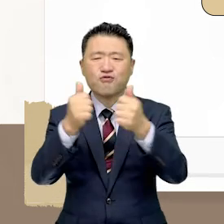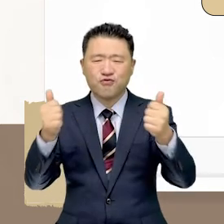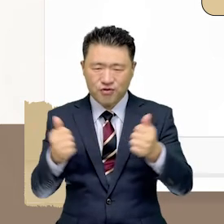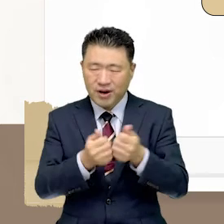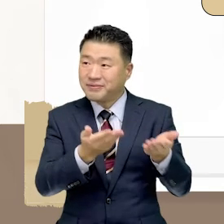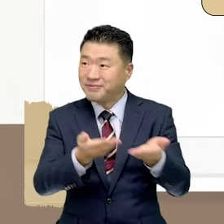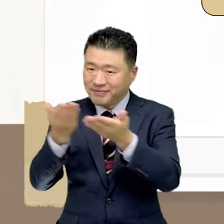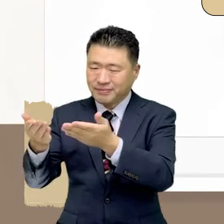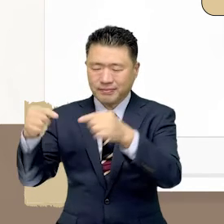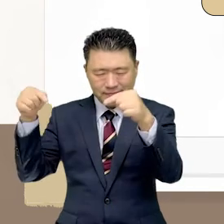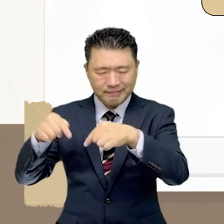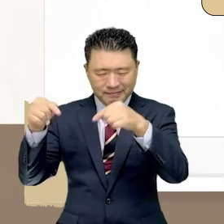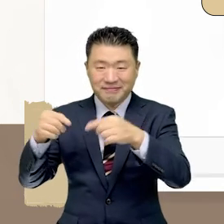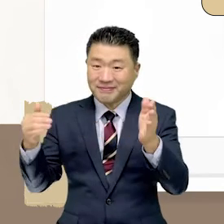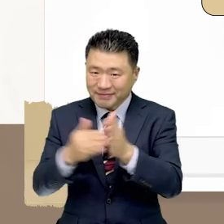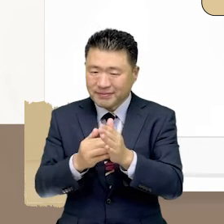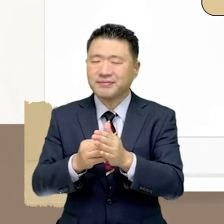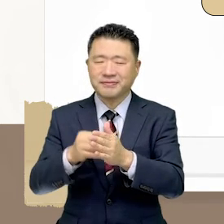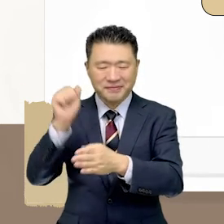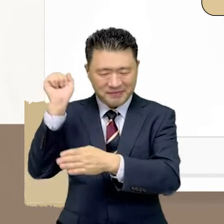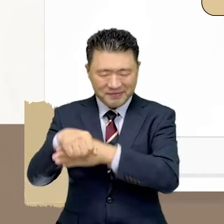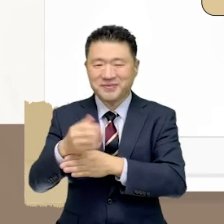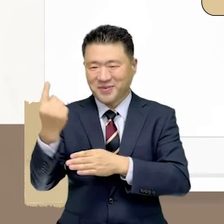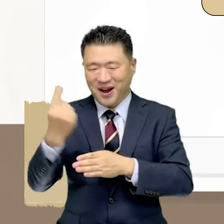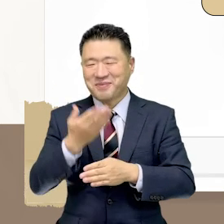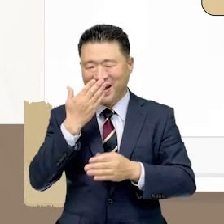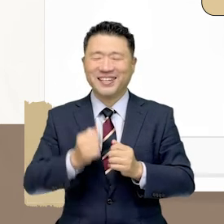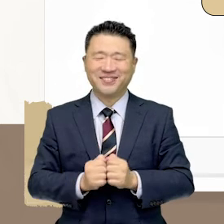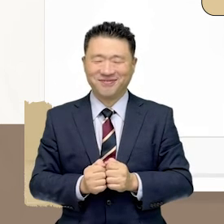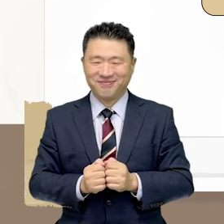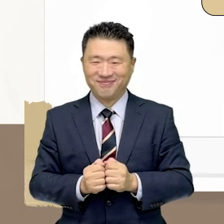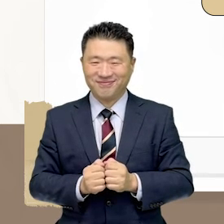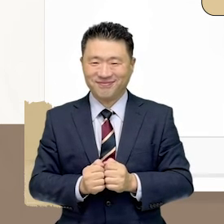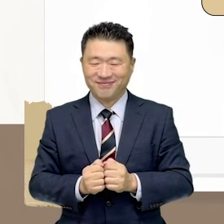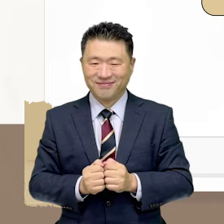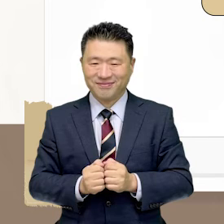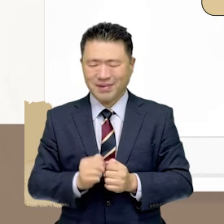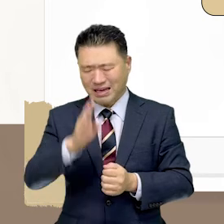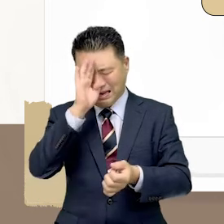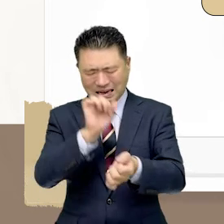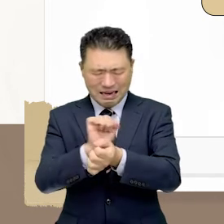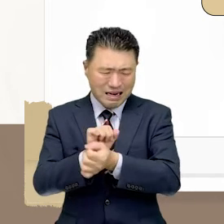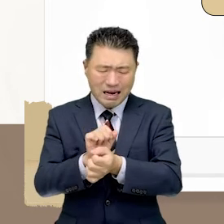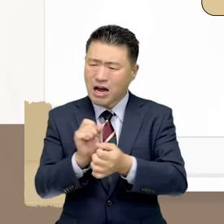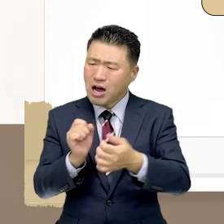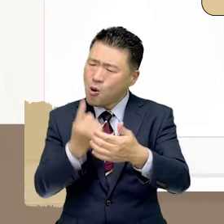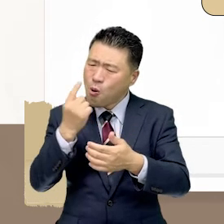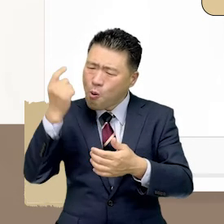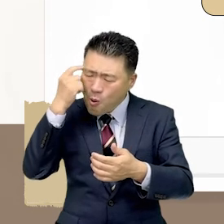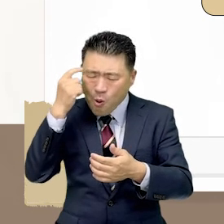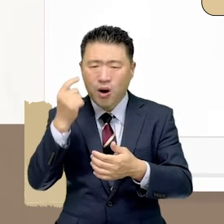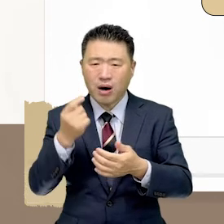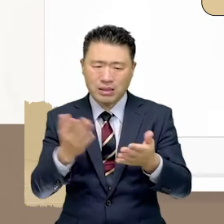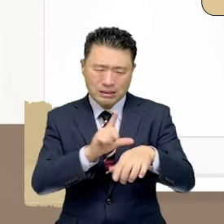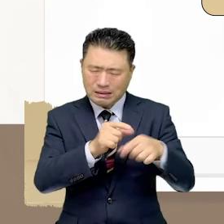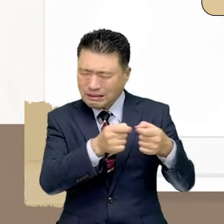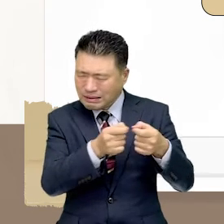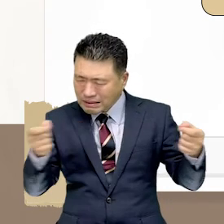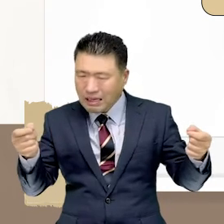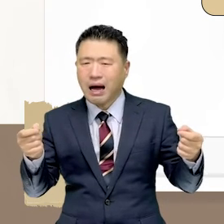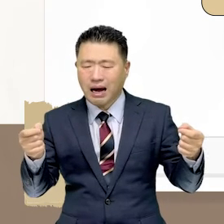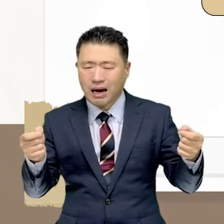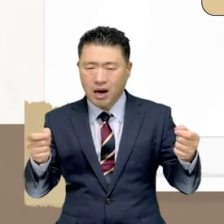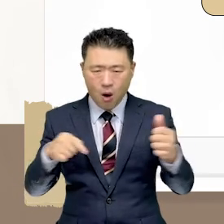거쳐 업무상 재해 여부가 결정됩니다. 질병의 발병 이유가 될 수 있는 근무 기간 및 시간,